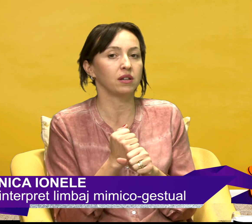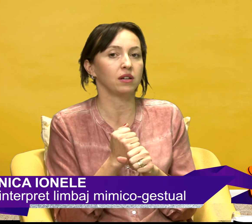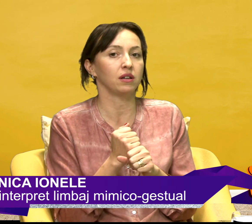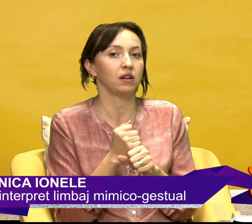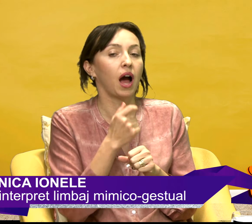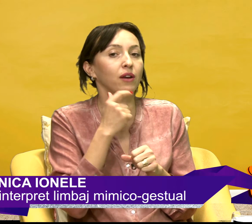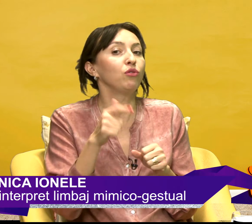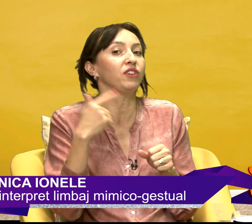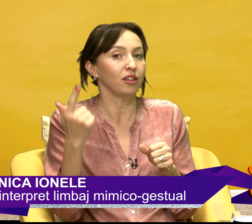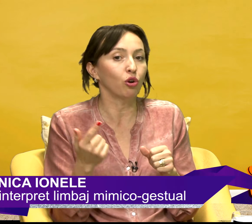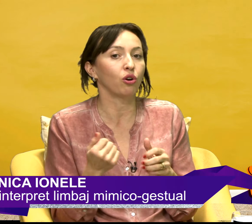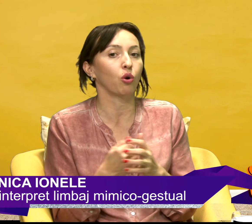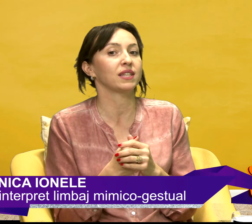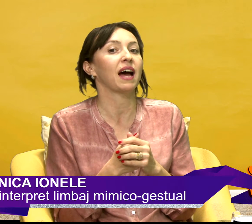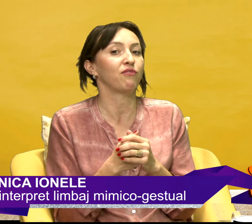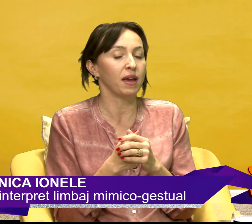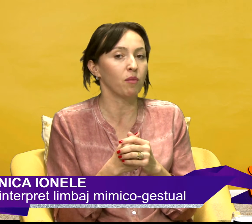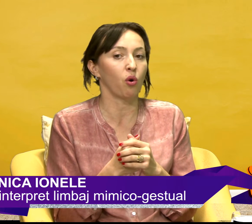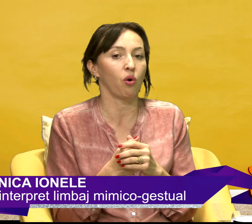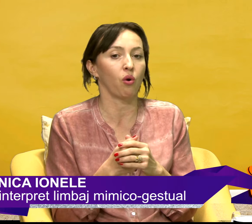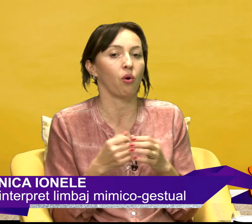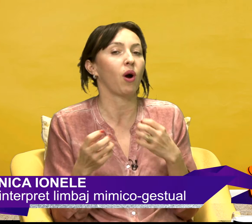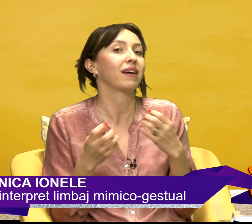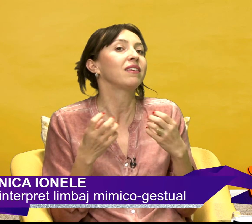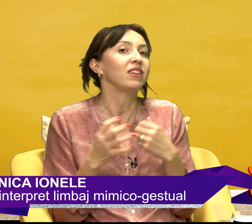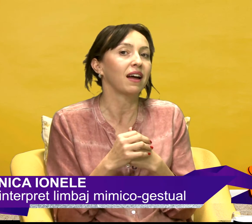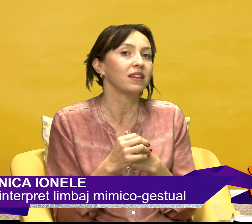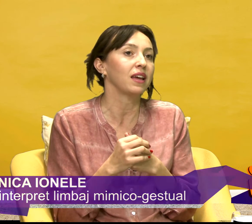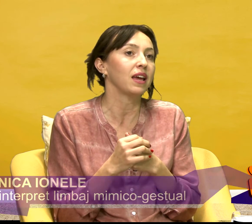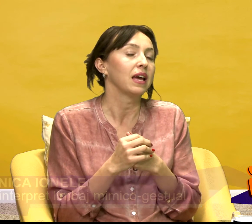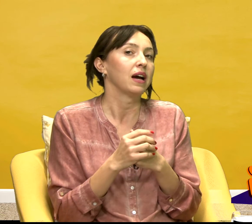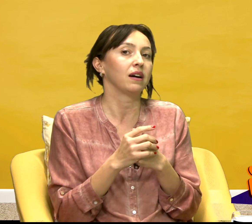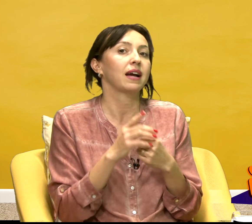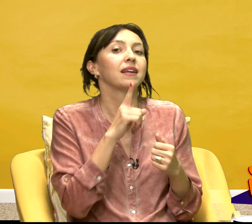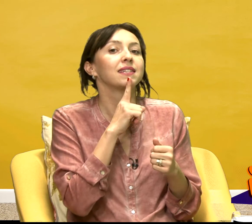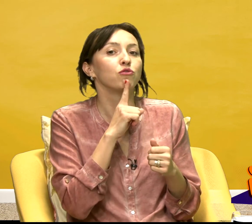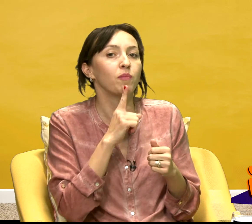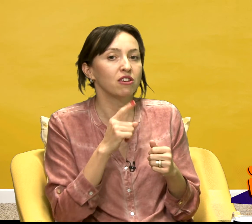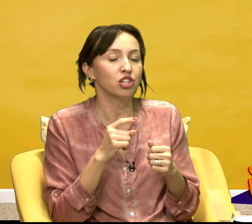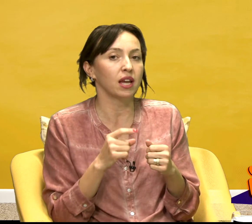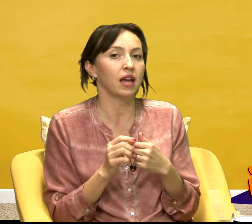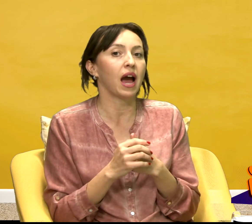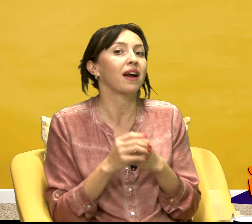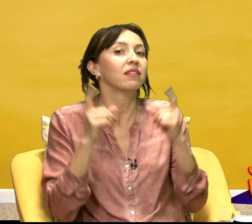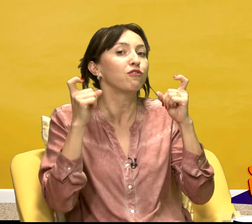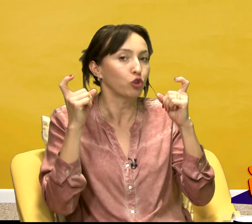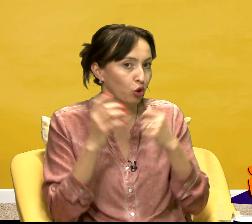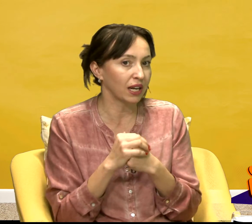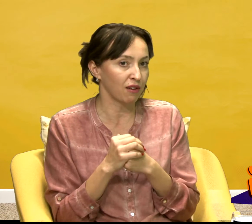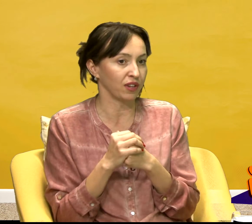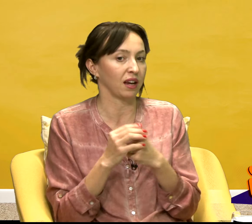Facem anul viitor, o să avem o activitate care se numește